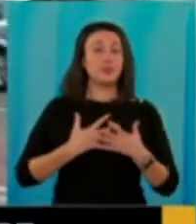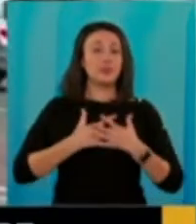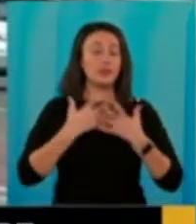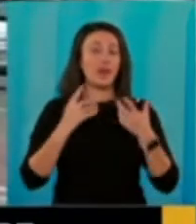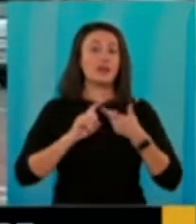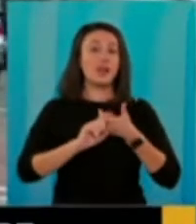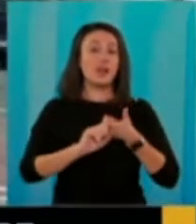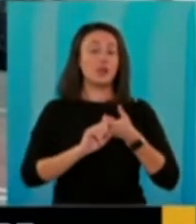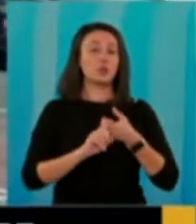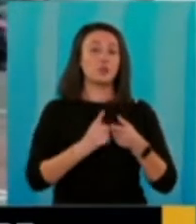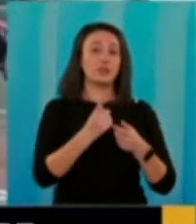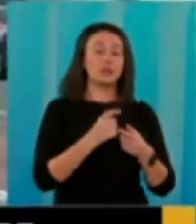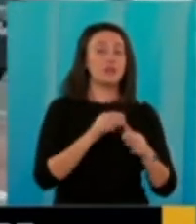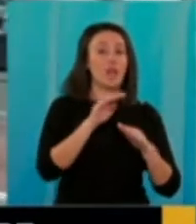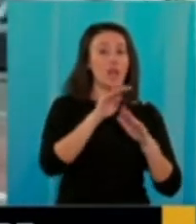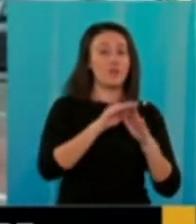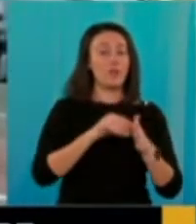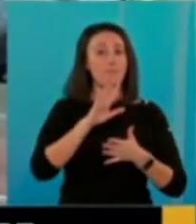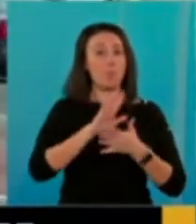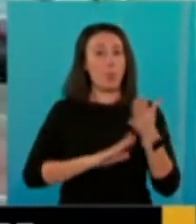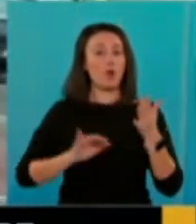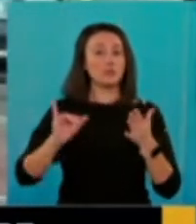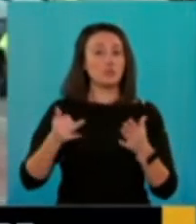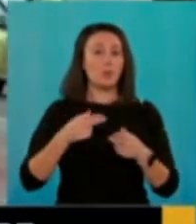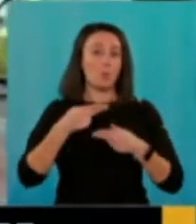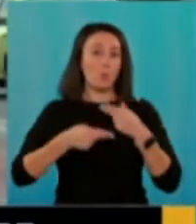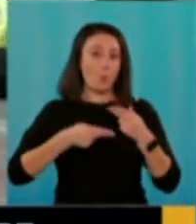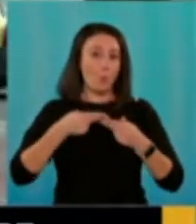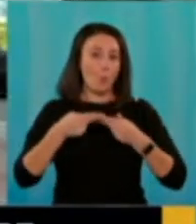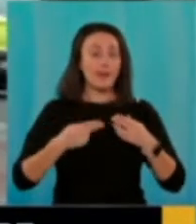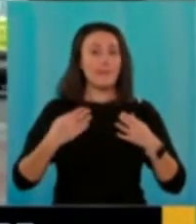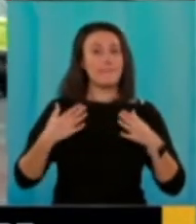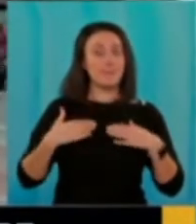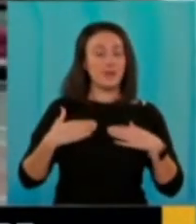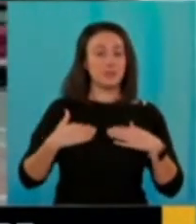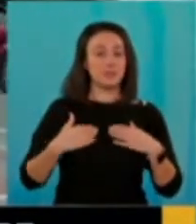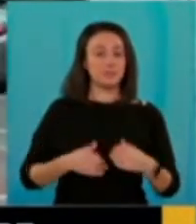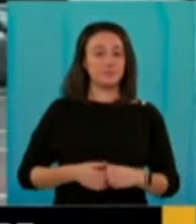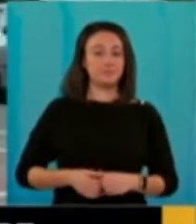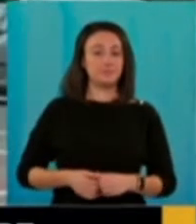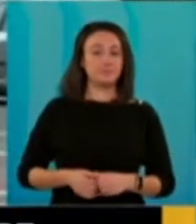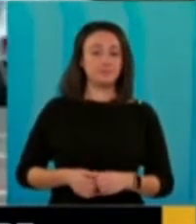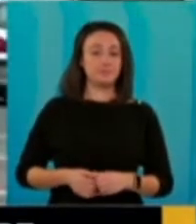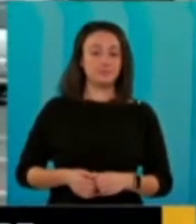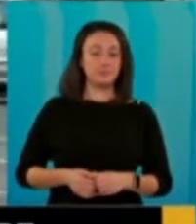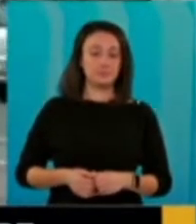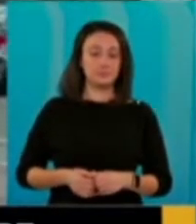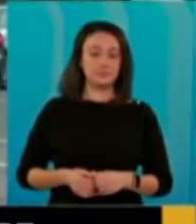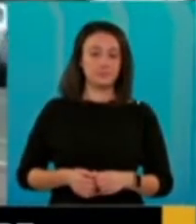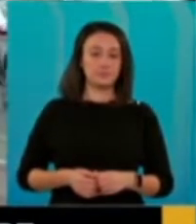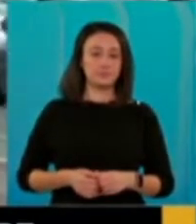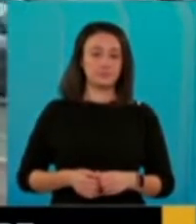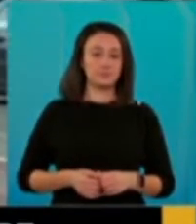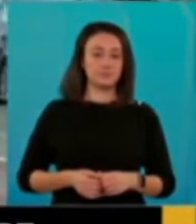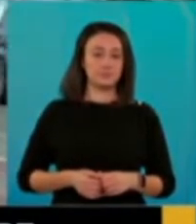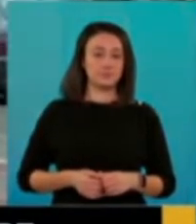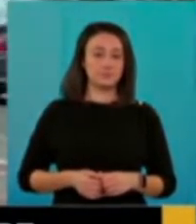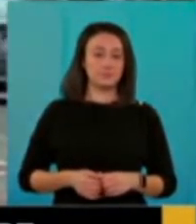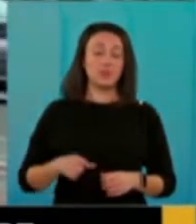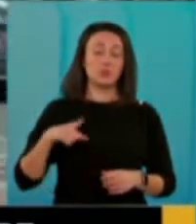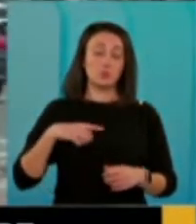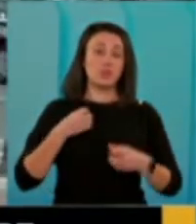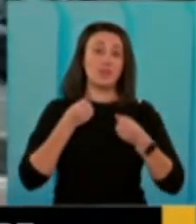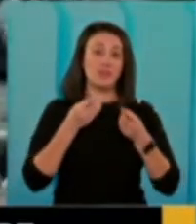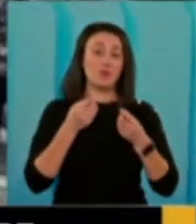a legăturii dintre nivelul de poluanți și bolile pulmonare în speță. Sunt date